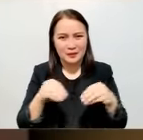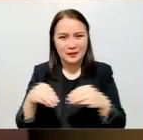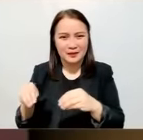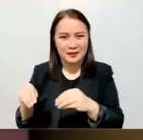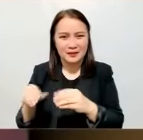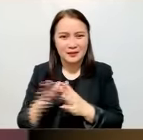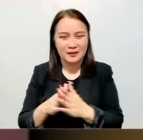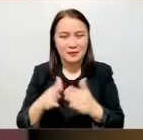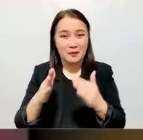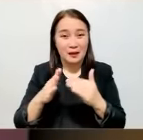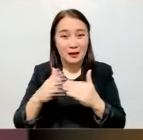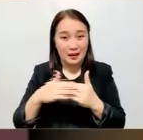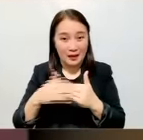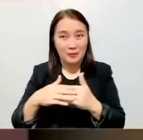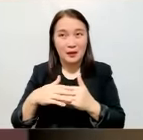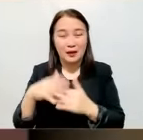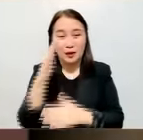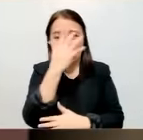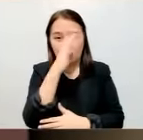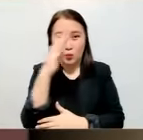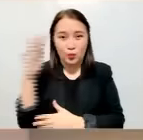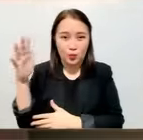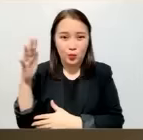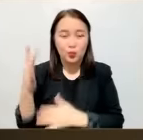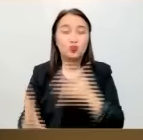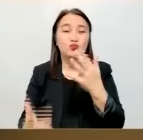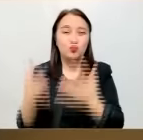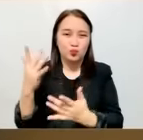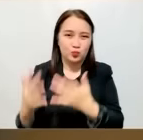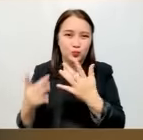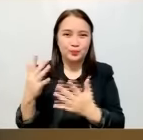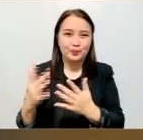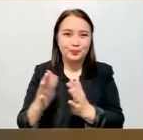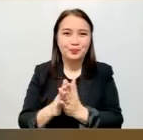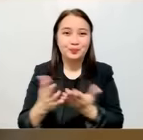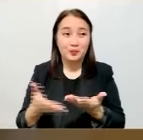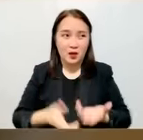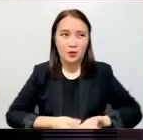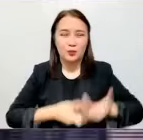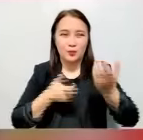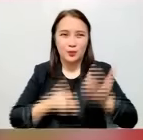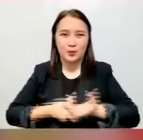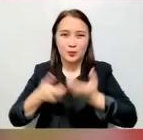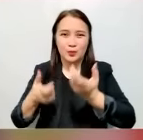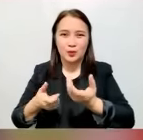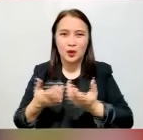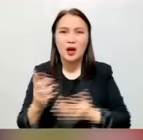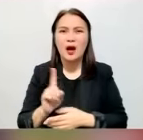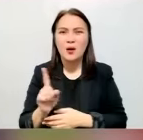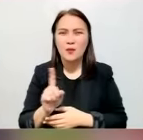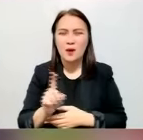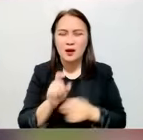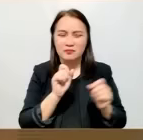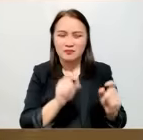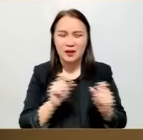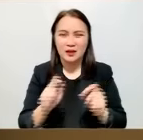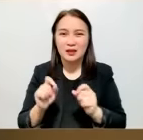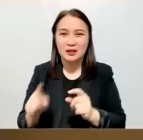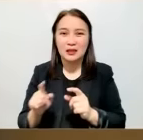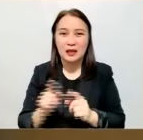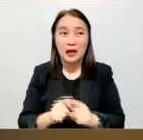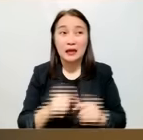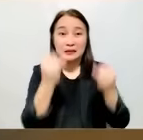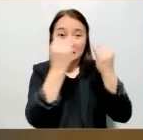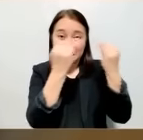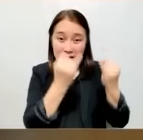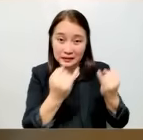puno ng mga tindahan na damay sa sunog. Ayon sa mga bumbero, puro panindang mga ribulto at rosaryo ang nasunog. Ito pa naman ang isa sa